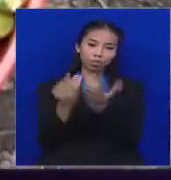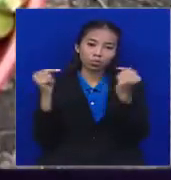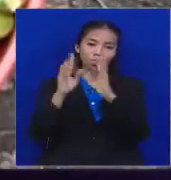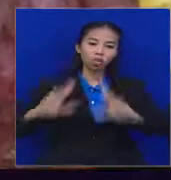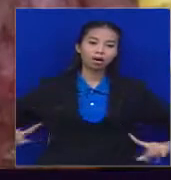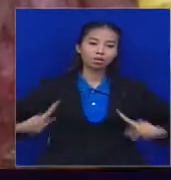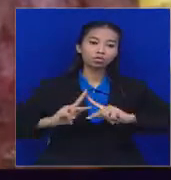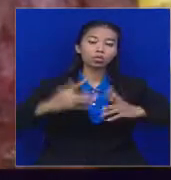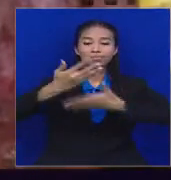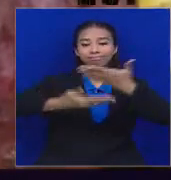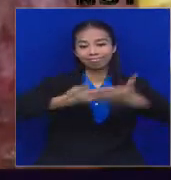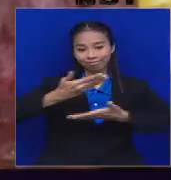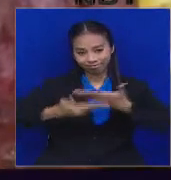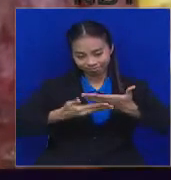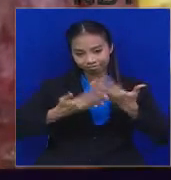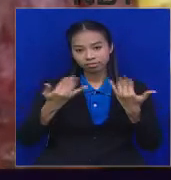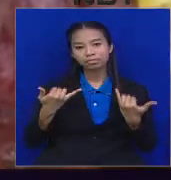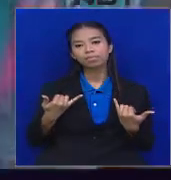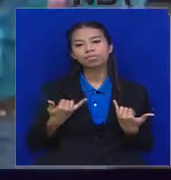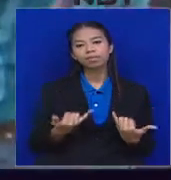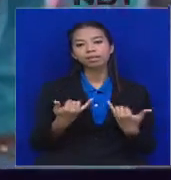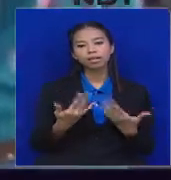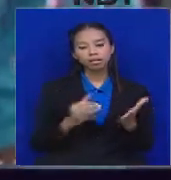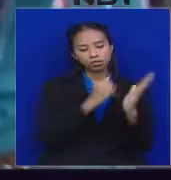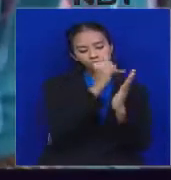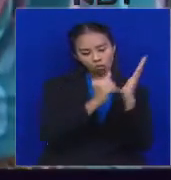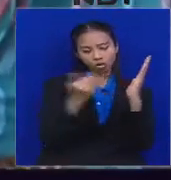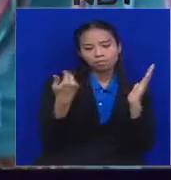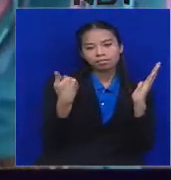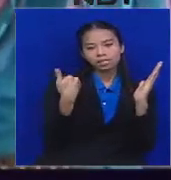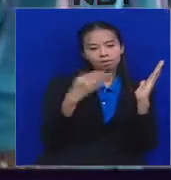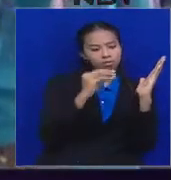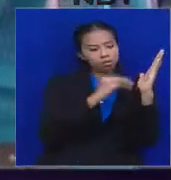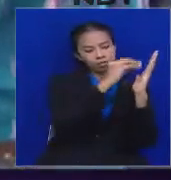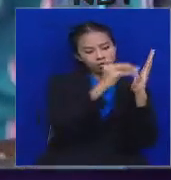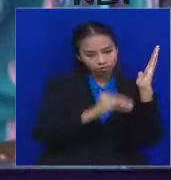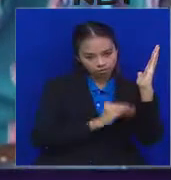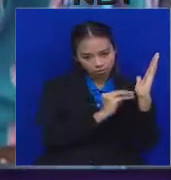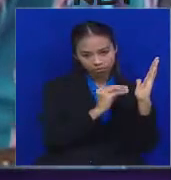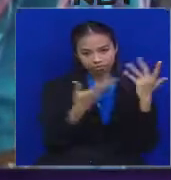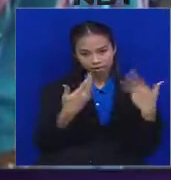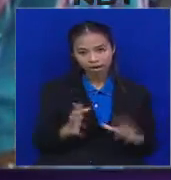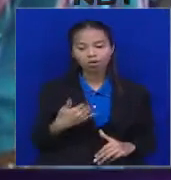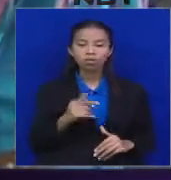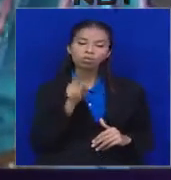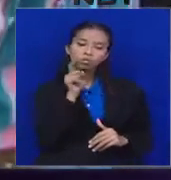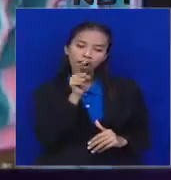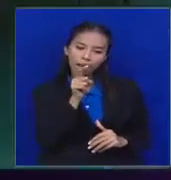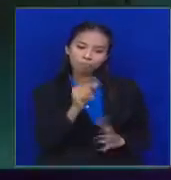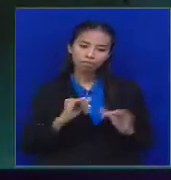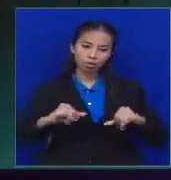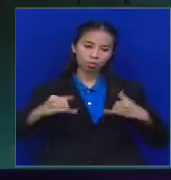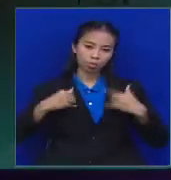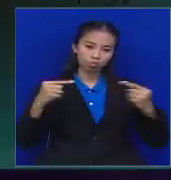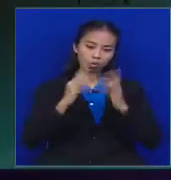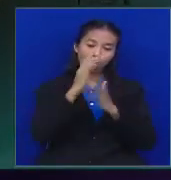ระทรวงพาณิชย์หรือว่าบิสคลับซึ่งมีครบทุกจังหวัดทั่วประเทศแล้วนะคะสอบถามความต้องการของผู้ประกอบการที่เกี่ยวข้